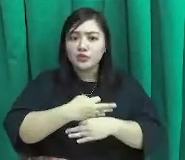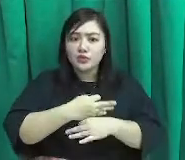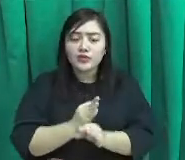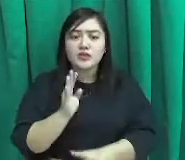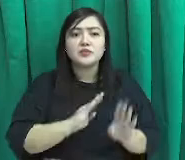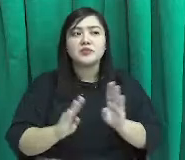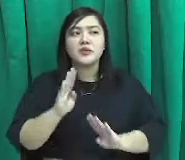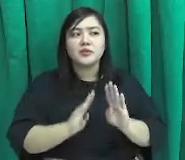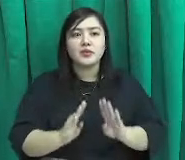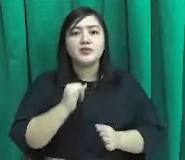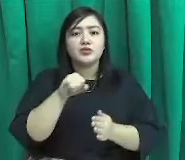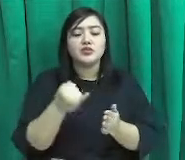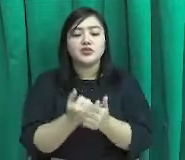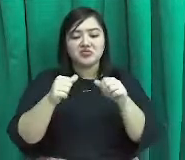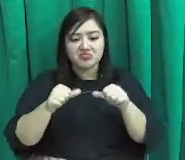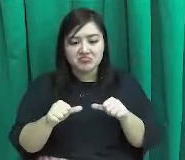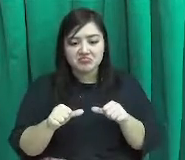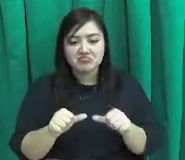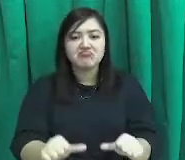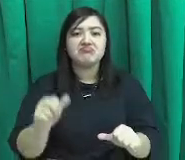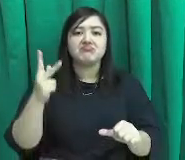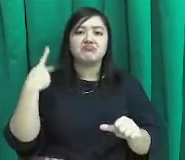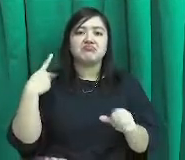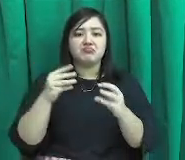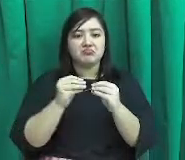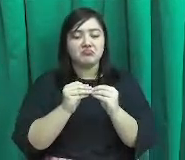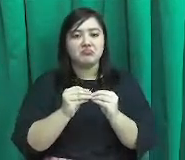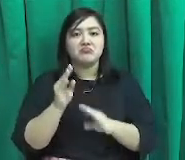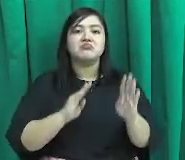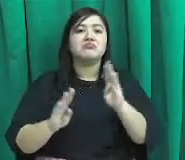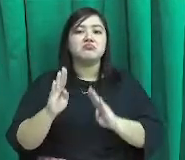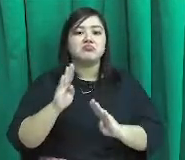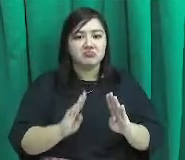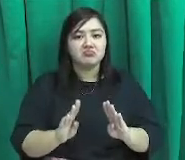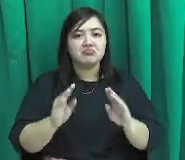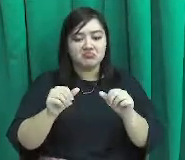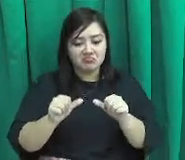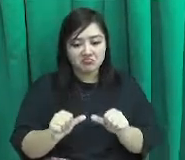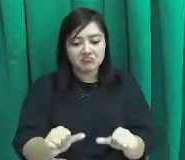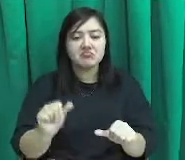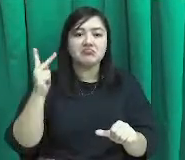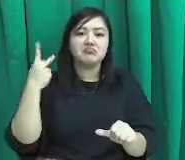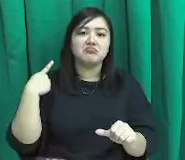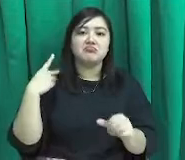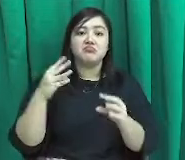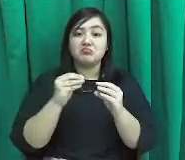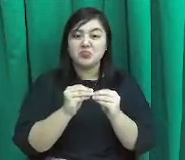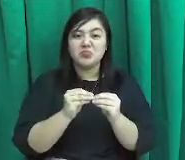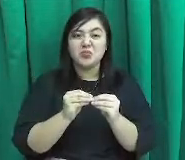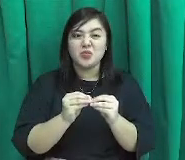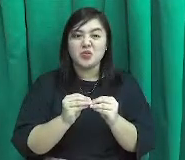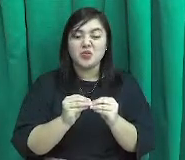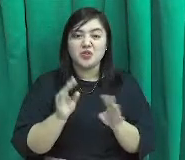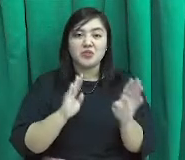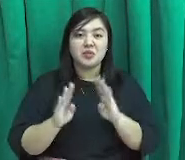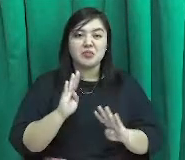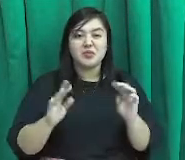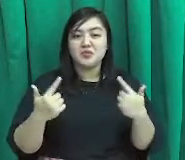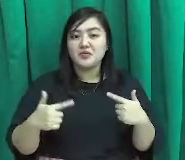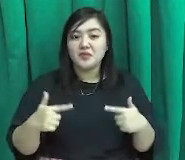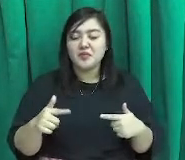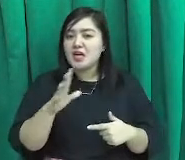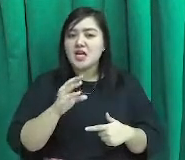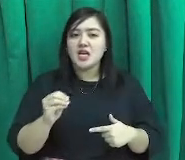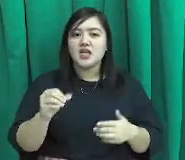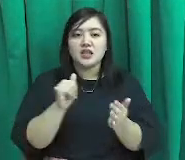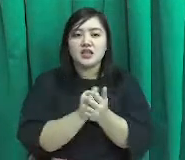ng manganganak ang problema. Right. At yan ang isang bagay na kung saan nagkakaroon ng hindi maayos na relasyon